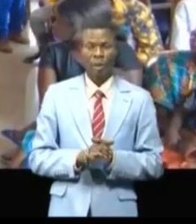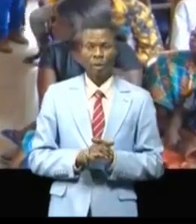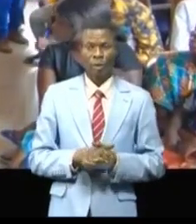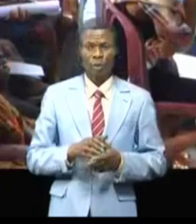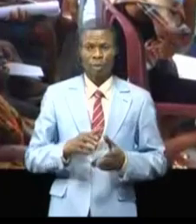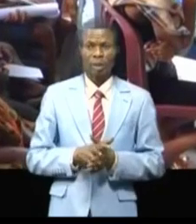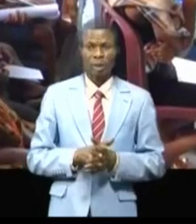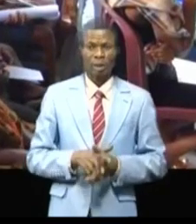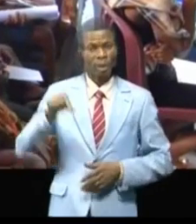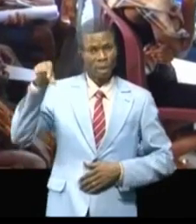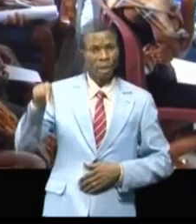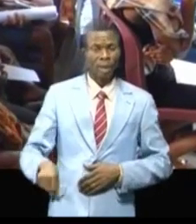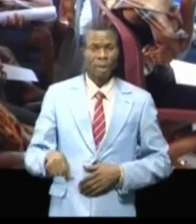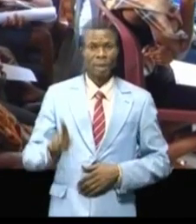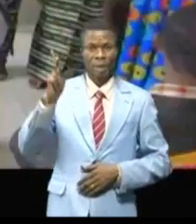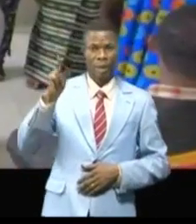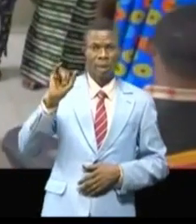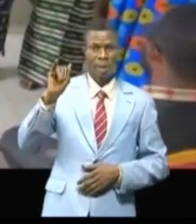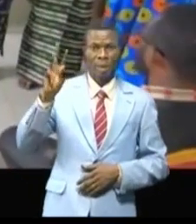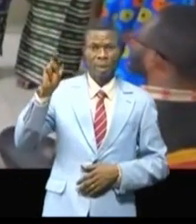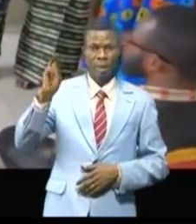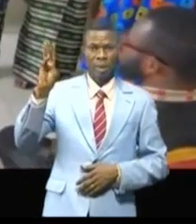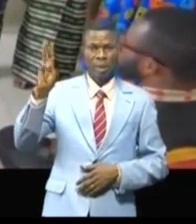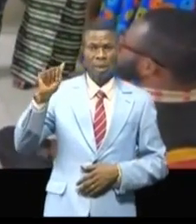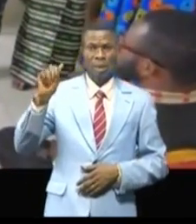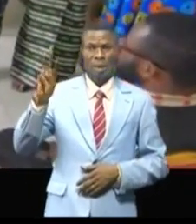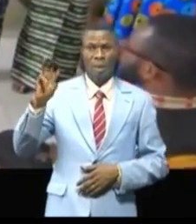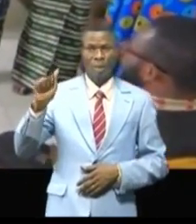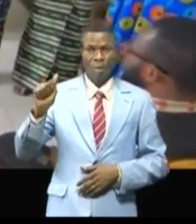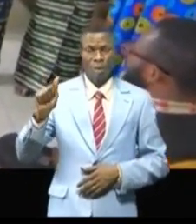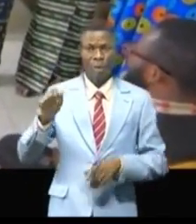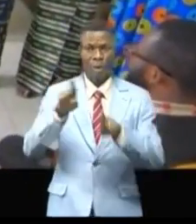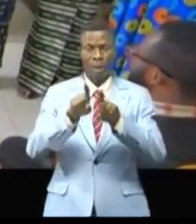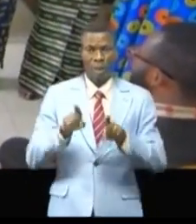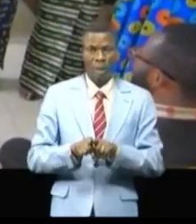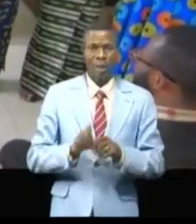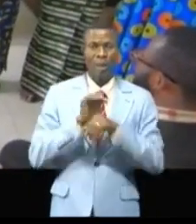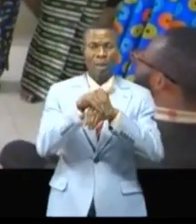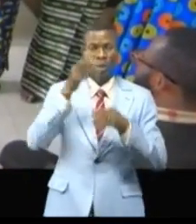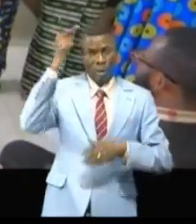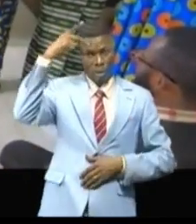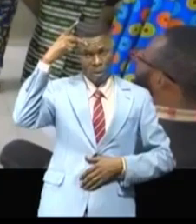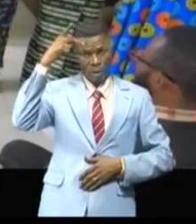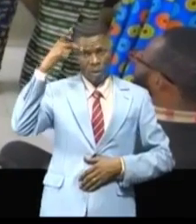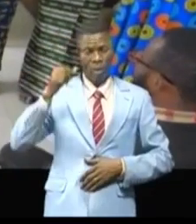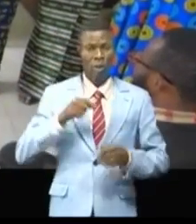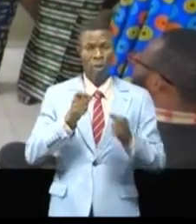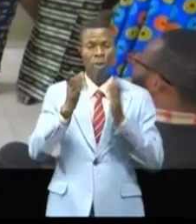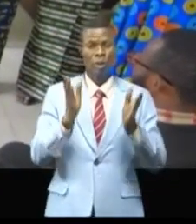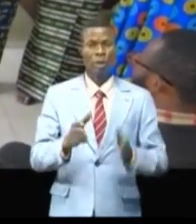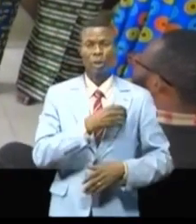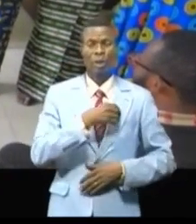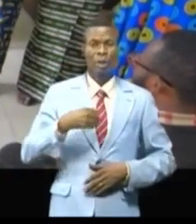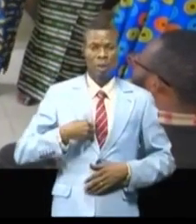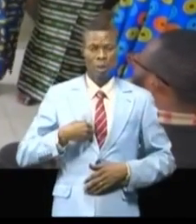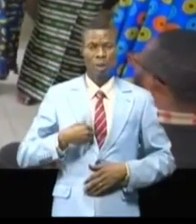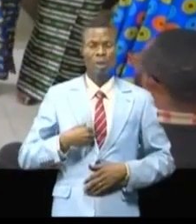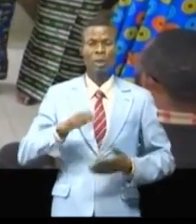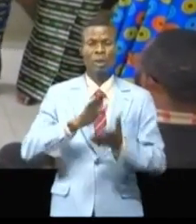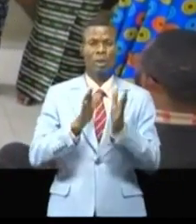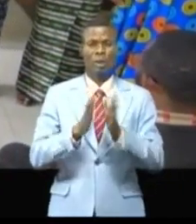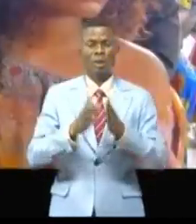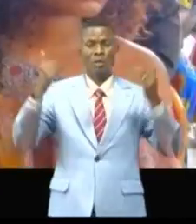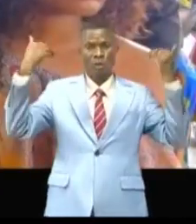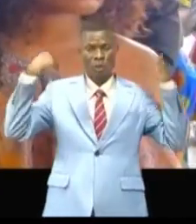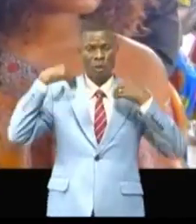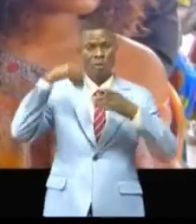pour sensibiliser les hommes, les femmes et les jeunes sur la participation politique et à la gouvernance de la femme dans le poste de prise de